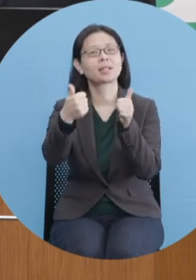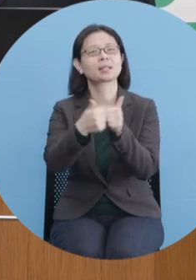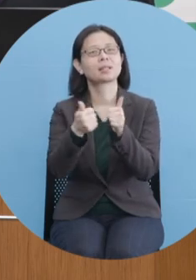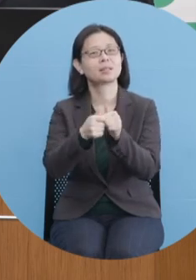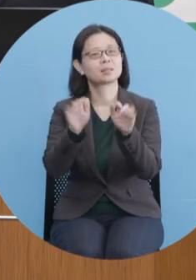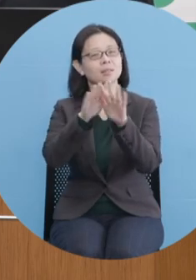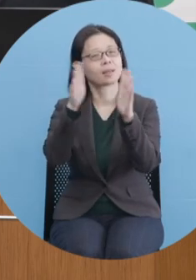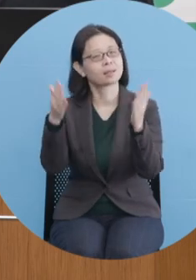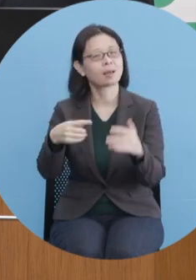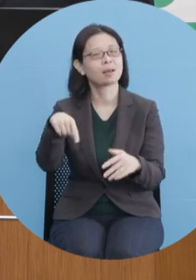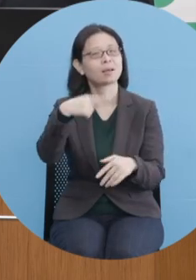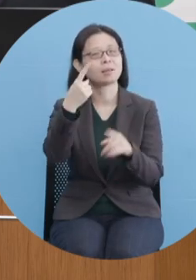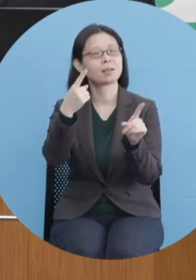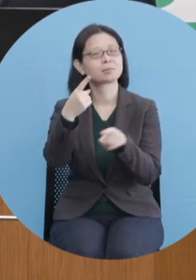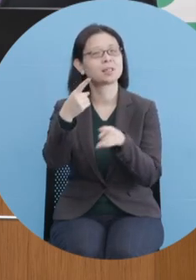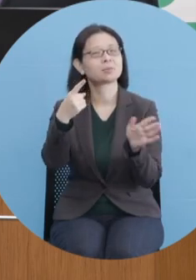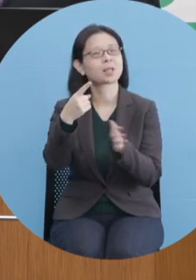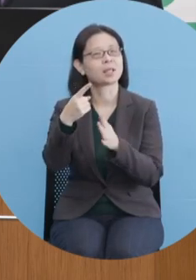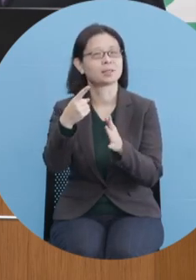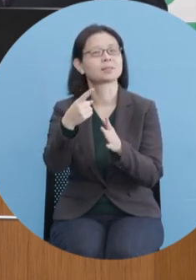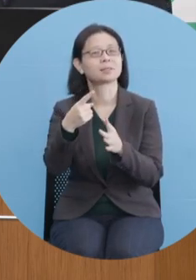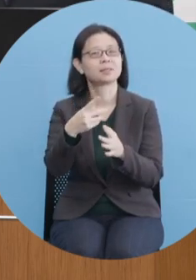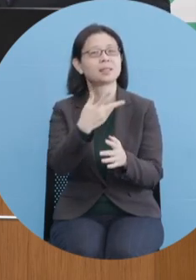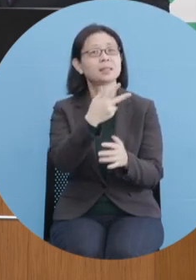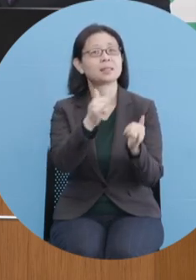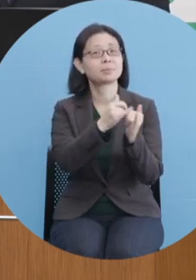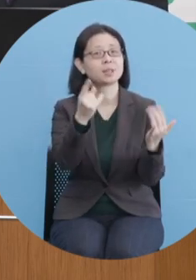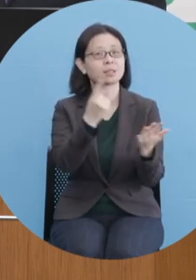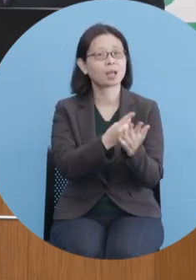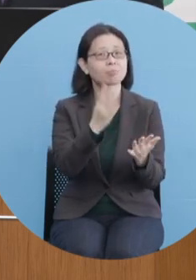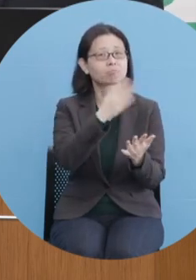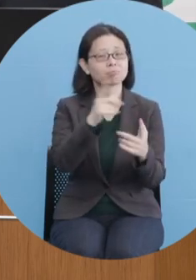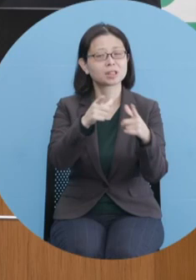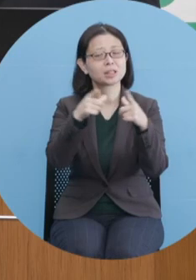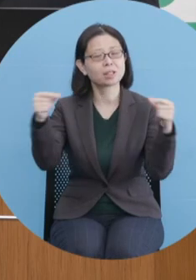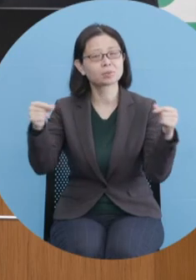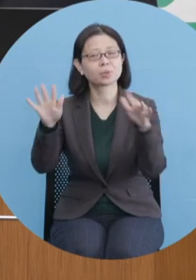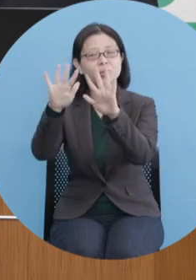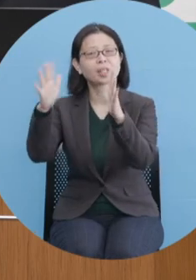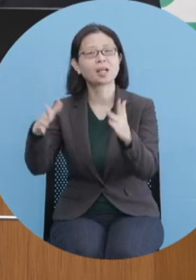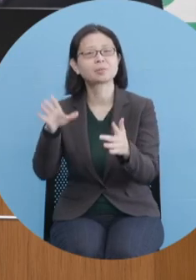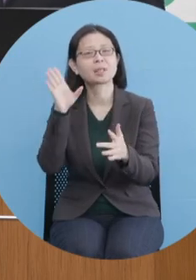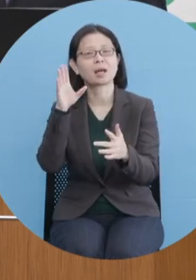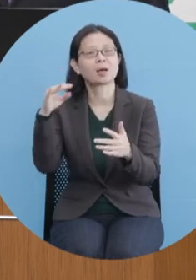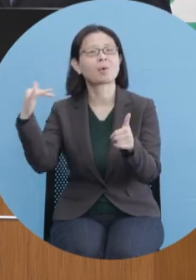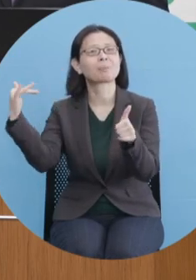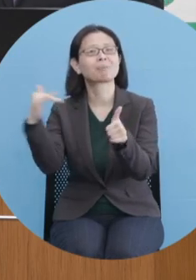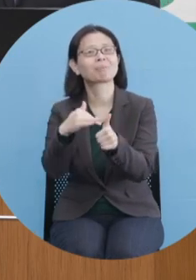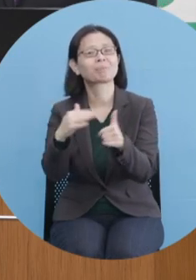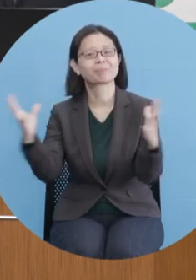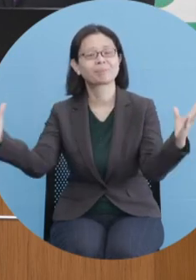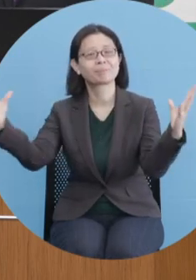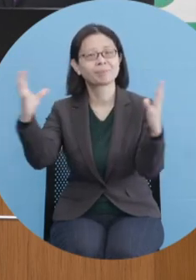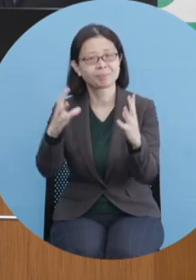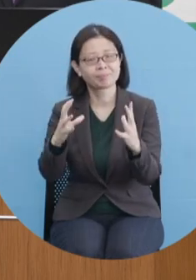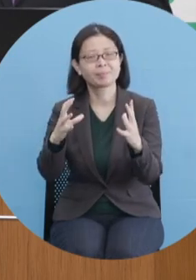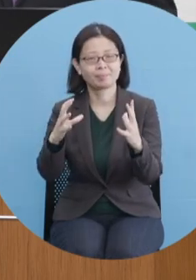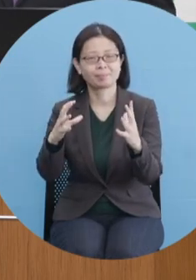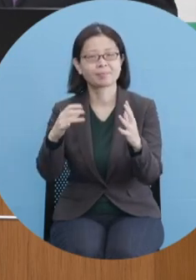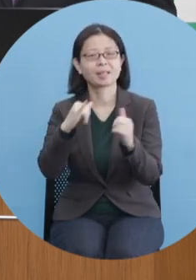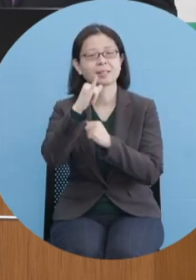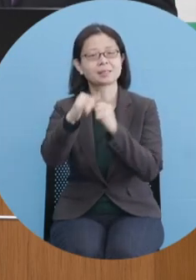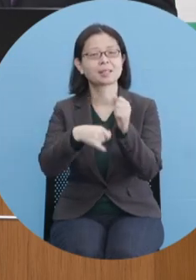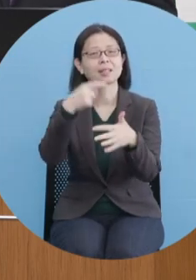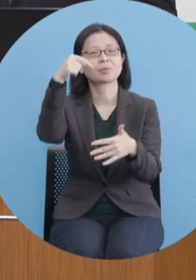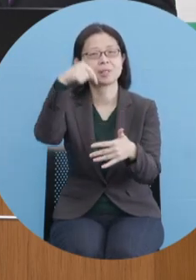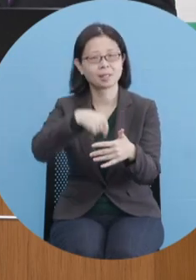100名ぐらいの方がですねえさ市民の方と全国のキャラクターファンえ100名ぐらいの方でオンライン会議でえ